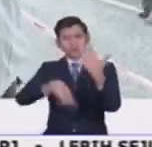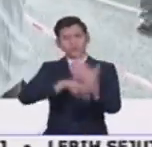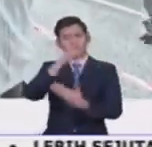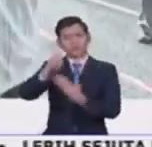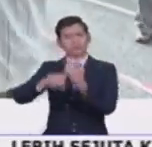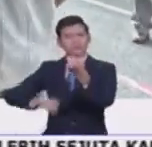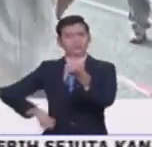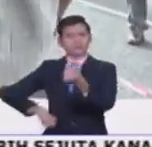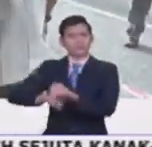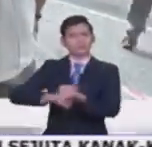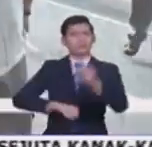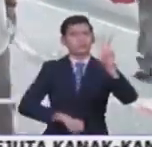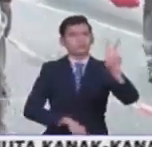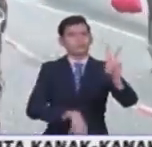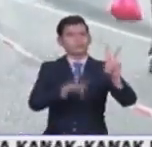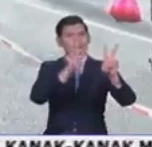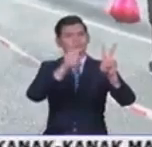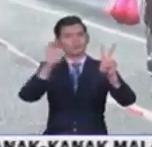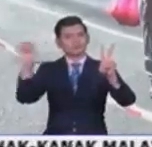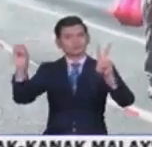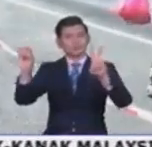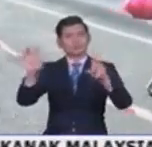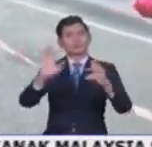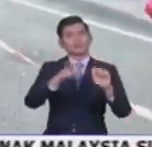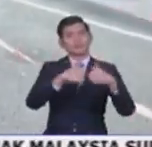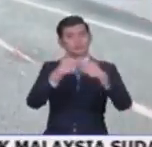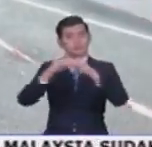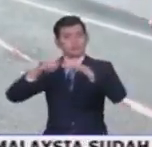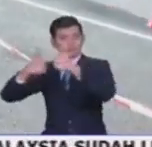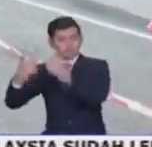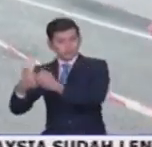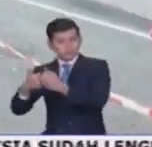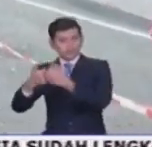disokong 240 rakan strategik daripada pemain